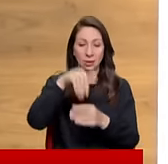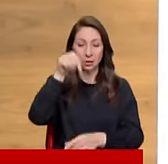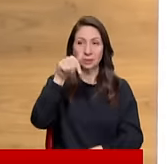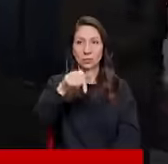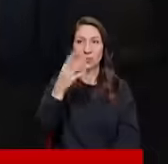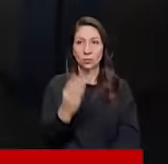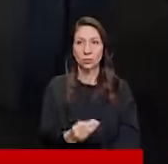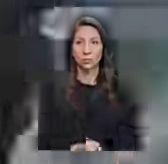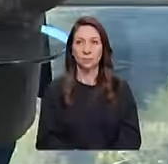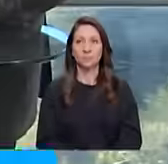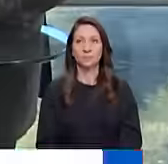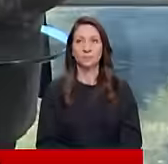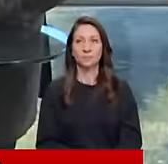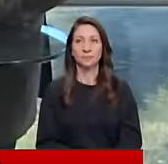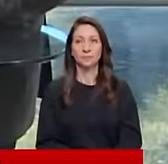yansıdı.